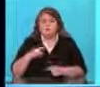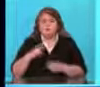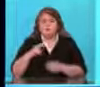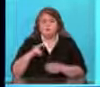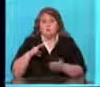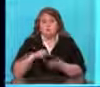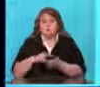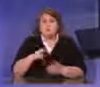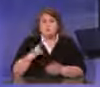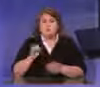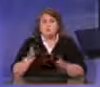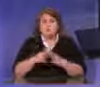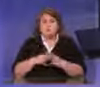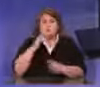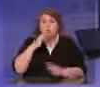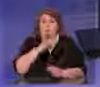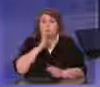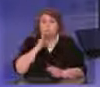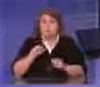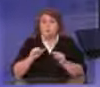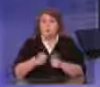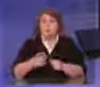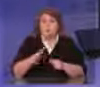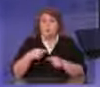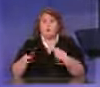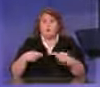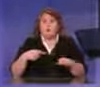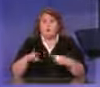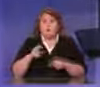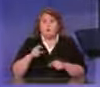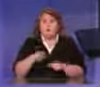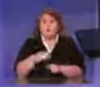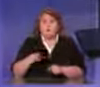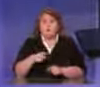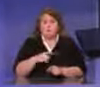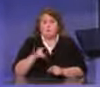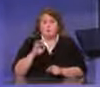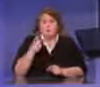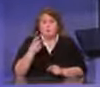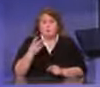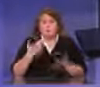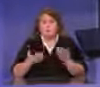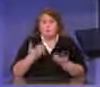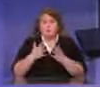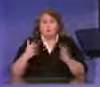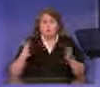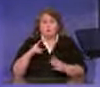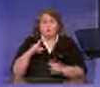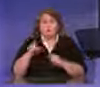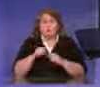При скрещивании родительских форм, отличающихся друг от друга по двум или более